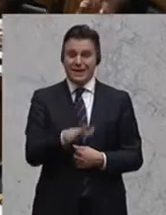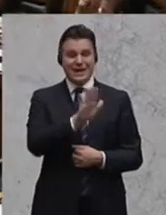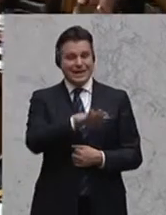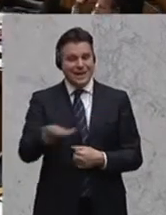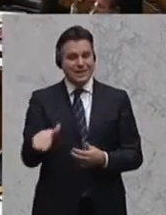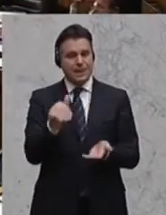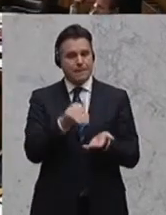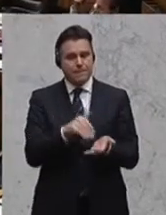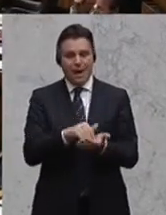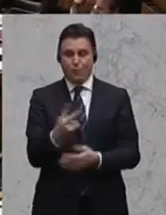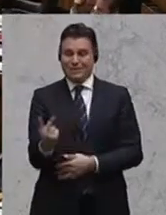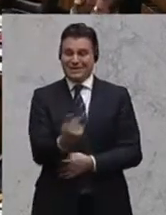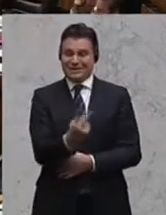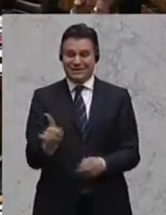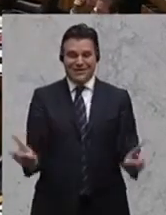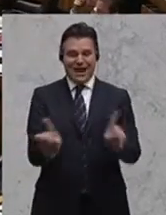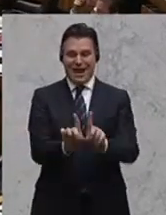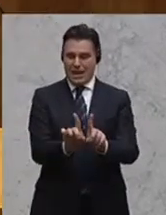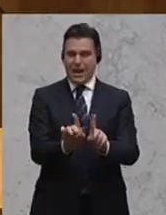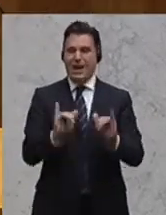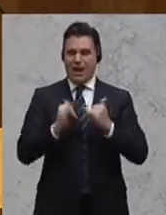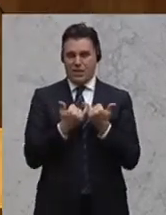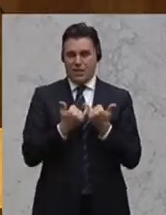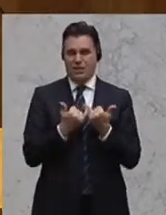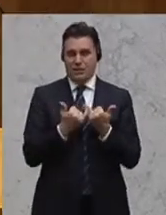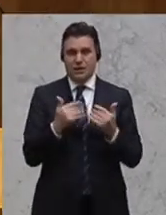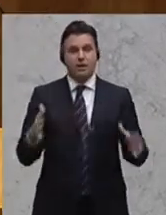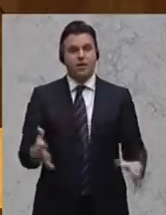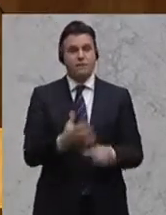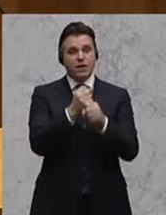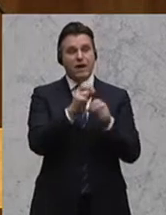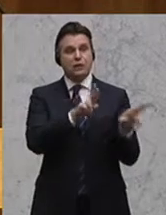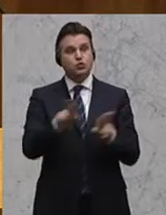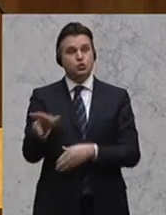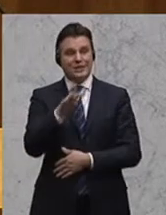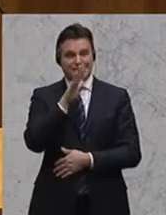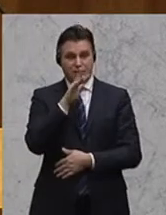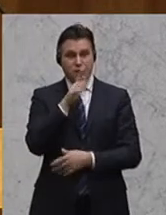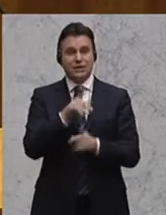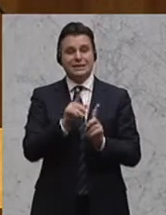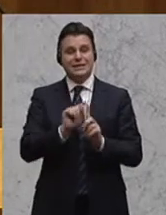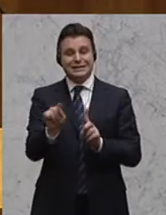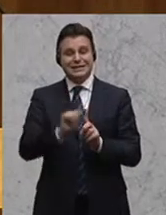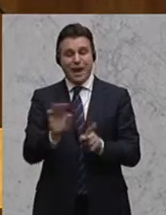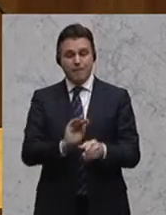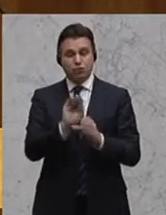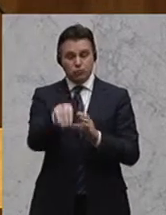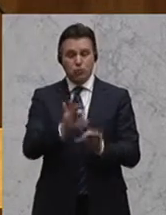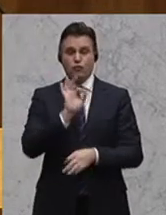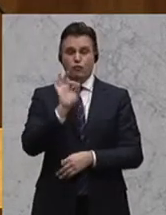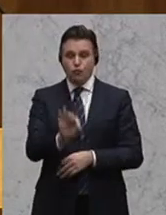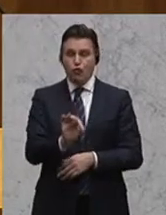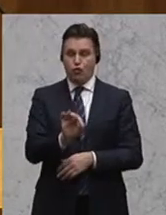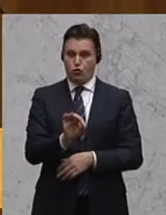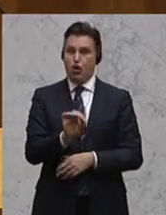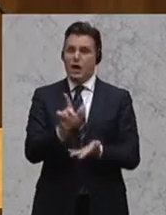das Recht auf zwei Eltern. Entsprechend dem Erkenntnis des Verfassungsgerichtshofs soll Samenspende auch für lesbische Paare